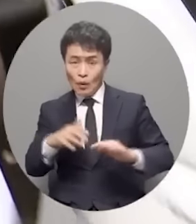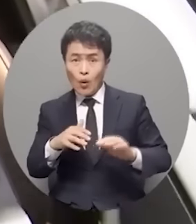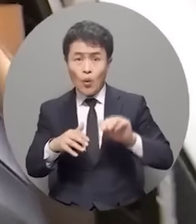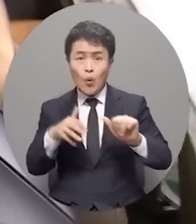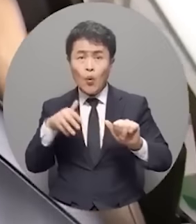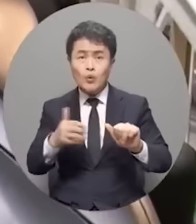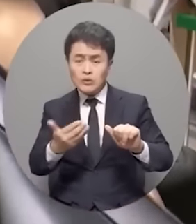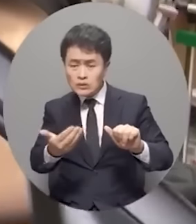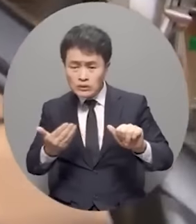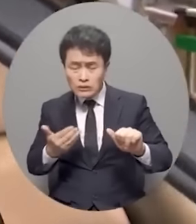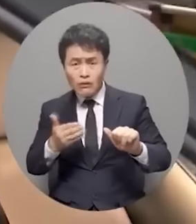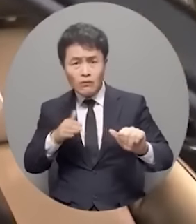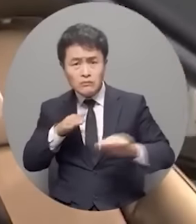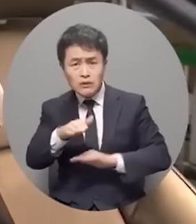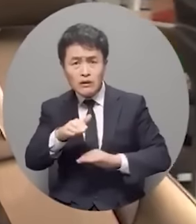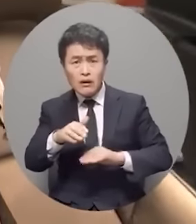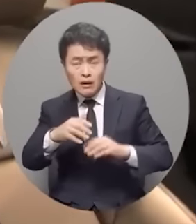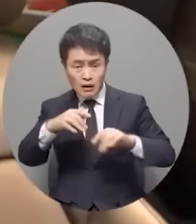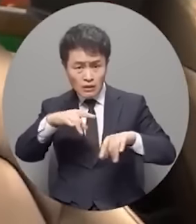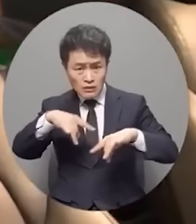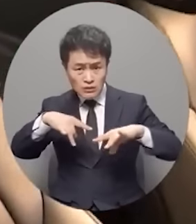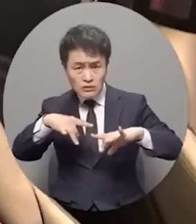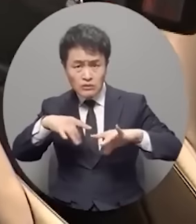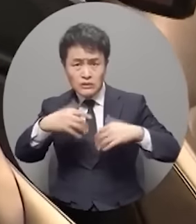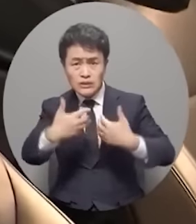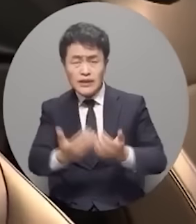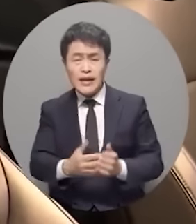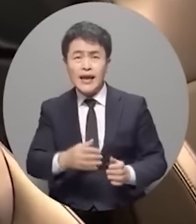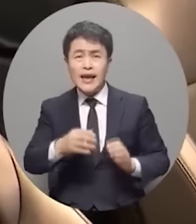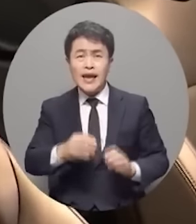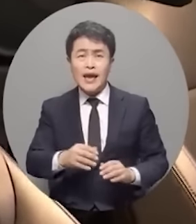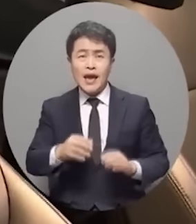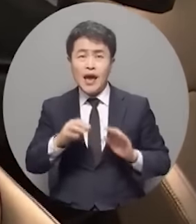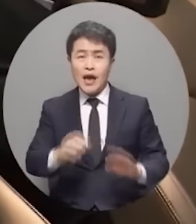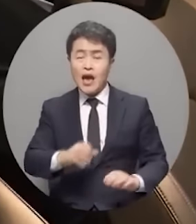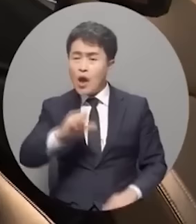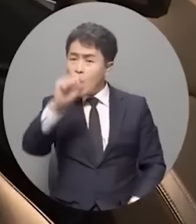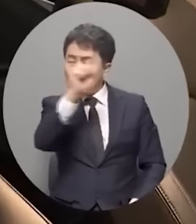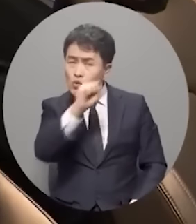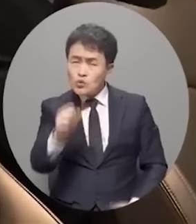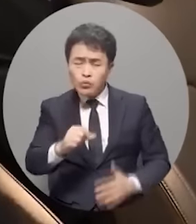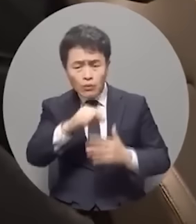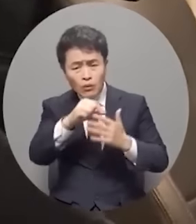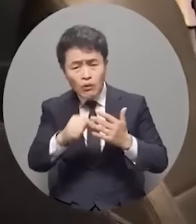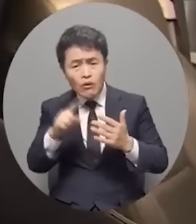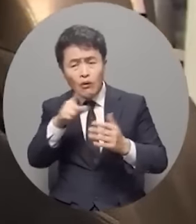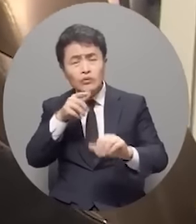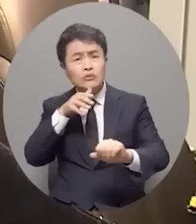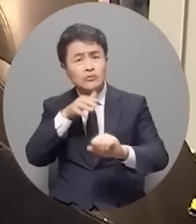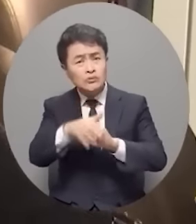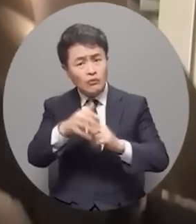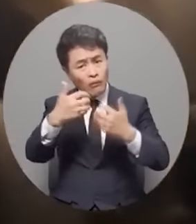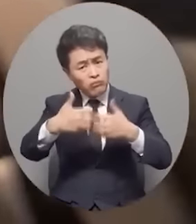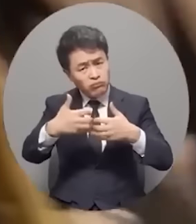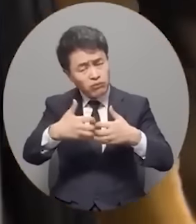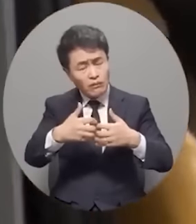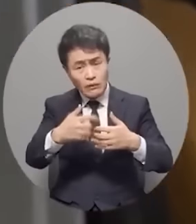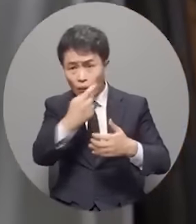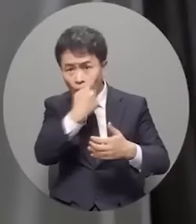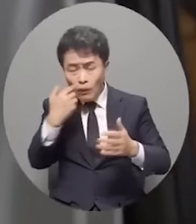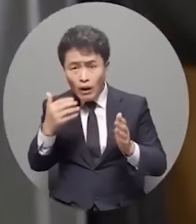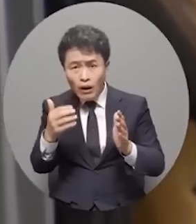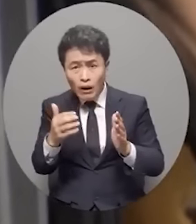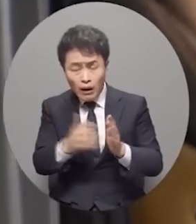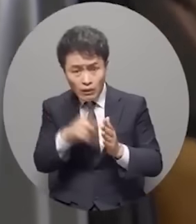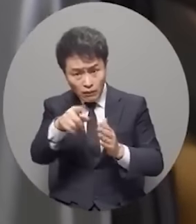그 이전의 차 상태는 전자제어 장치, ECU의 소프트웨어가 어떻게 작동했는지 확인해야 하지만 그 결함을